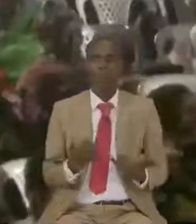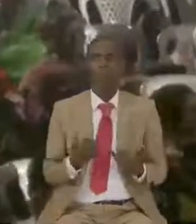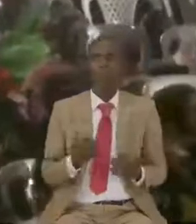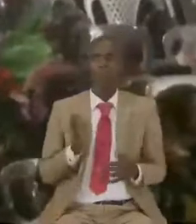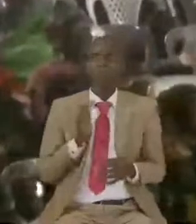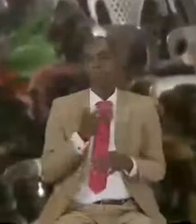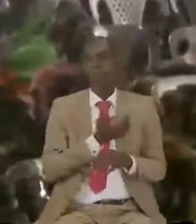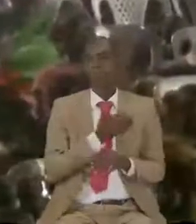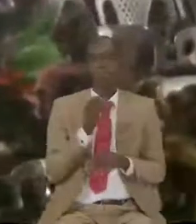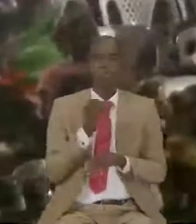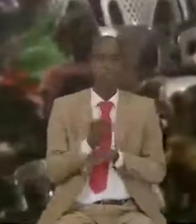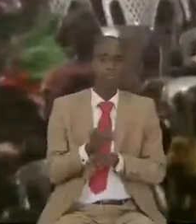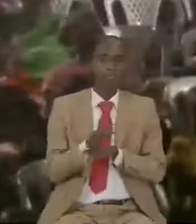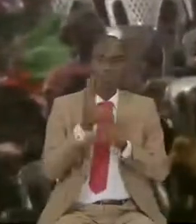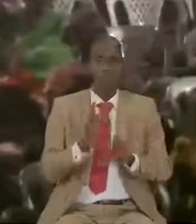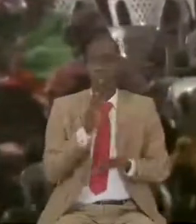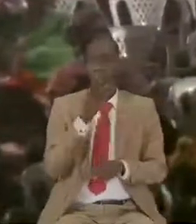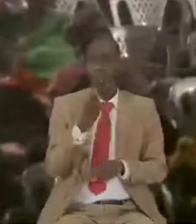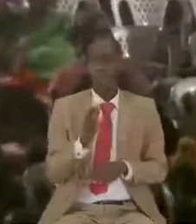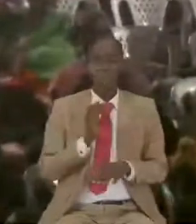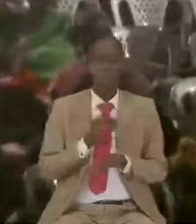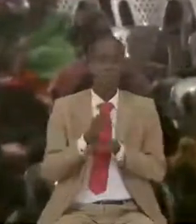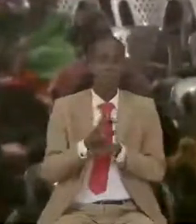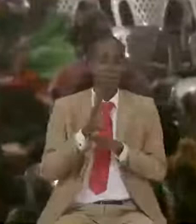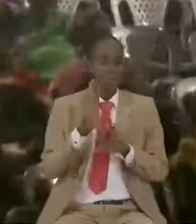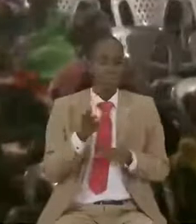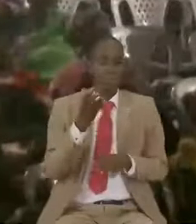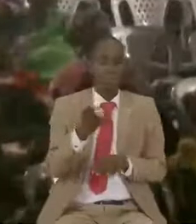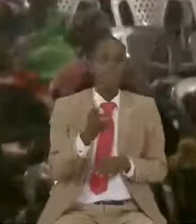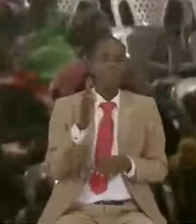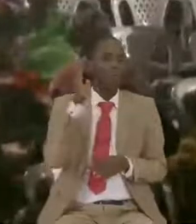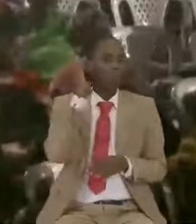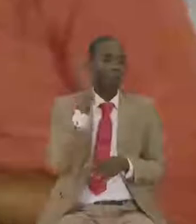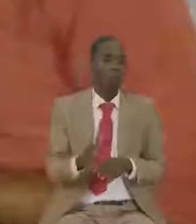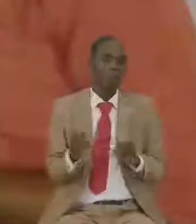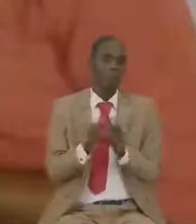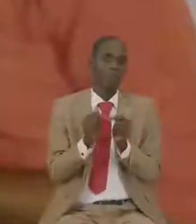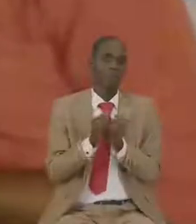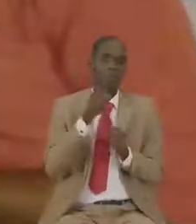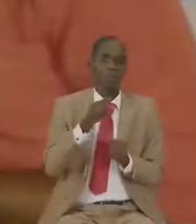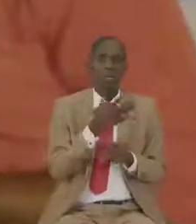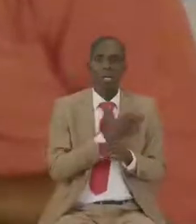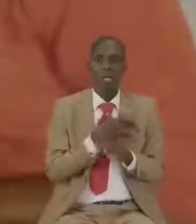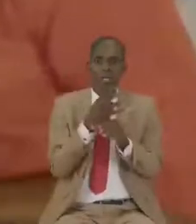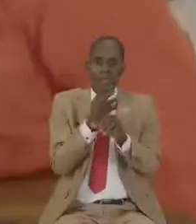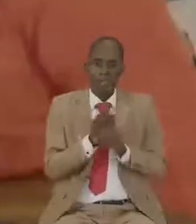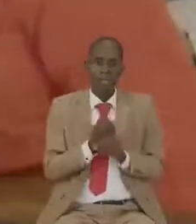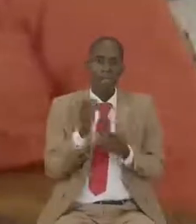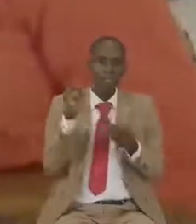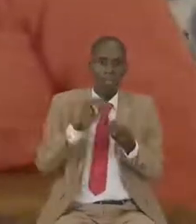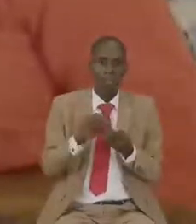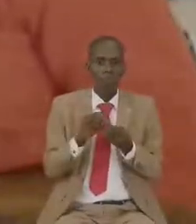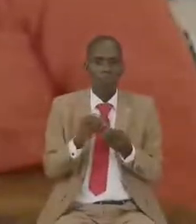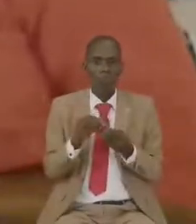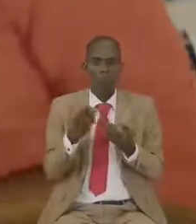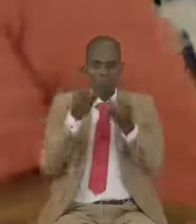à vous maintenant. Les conseillers sont là. Les conseillers vont interagir avec